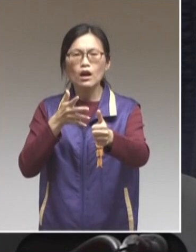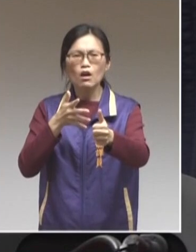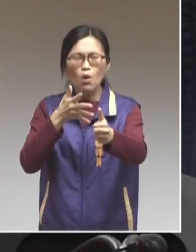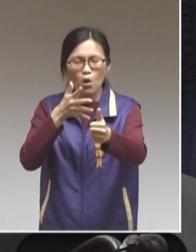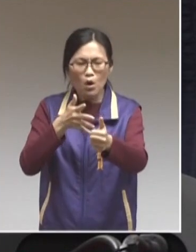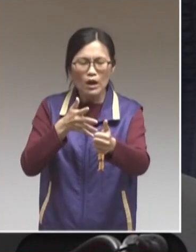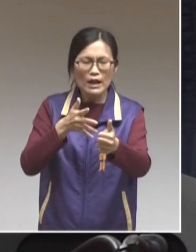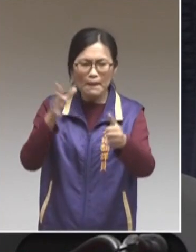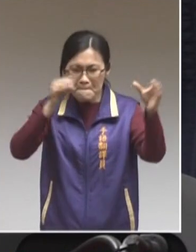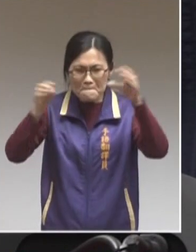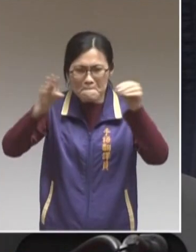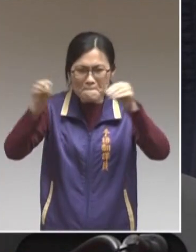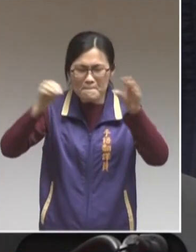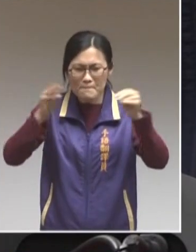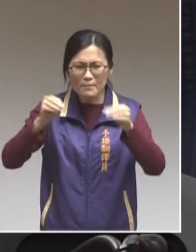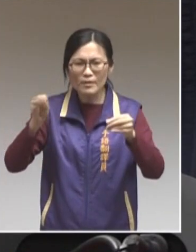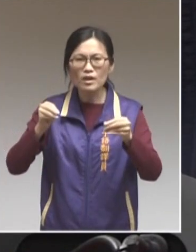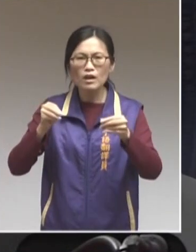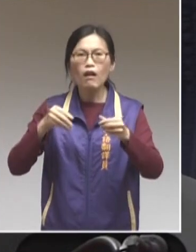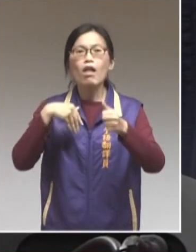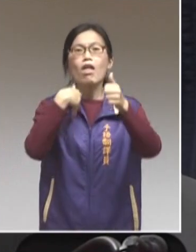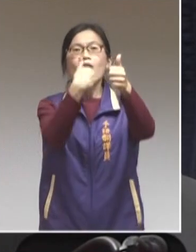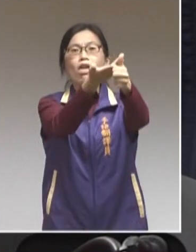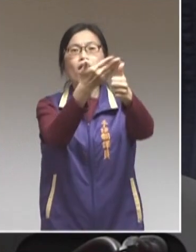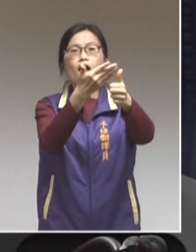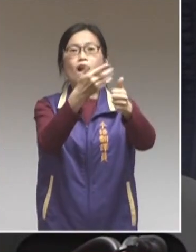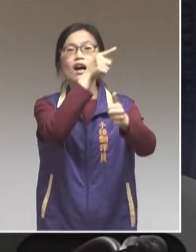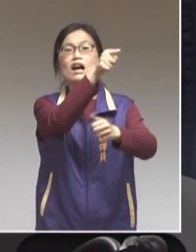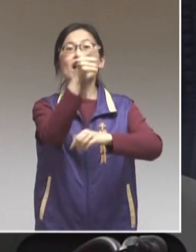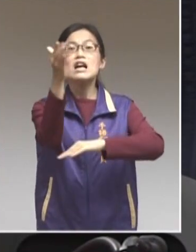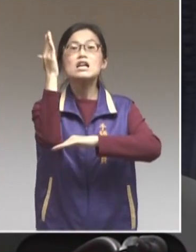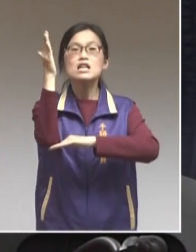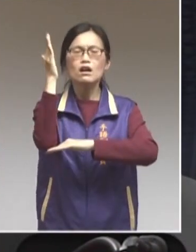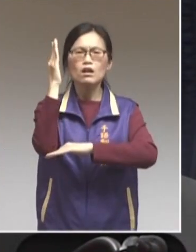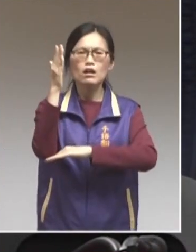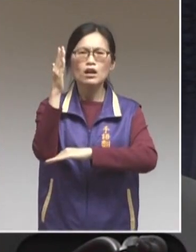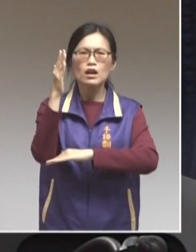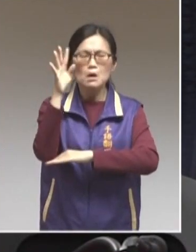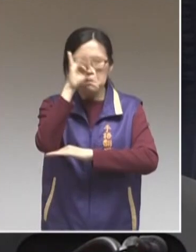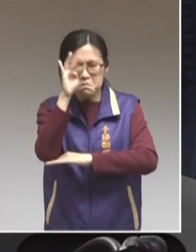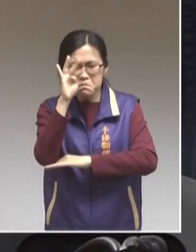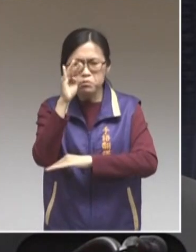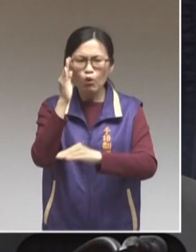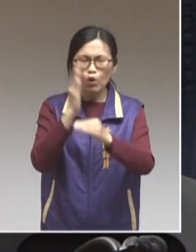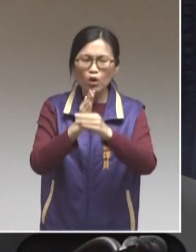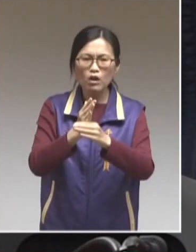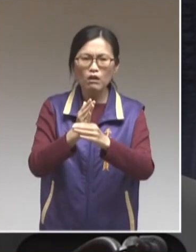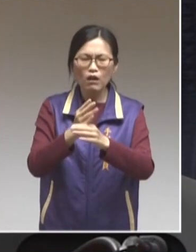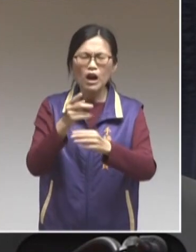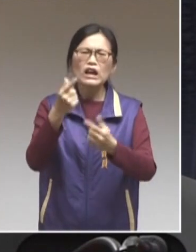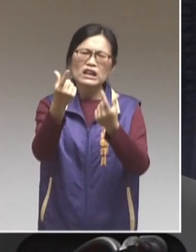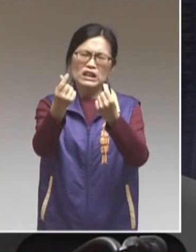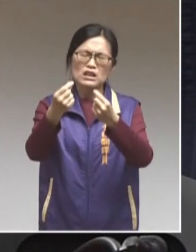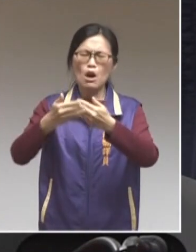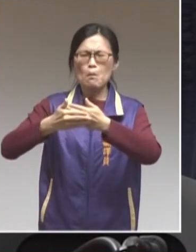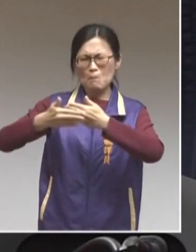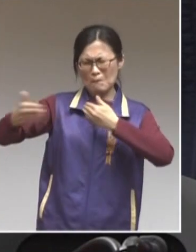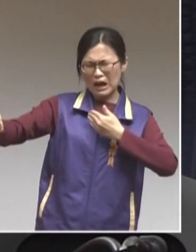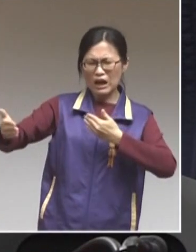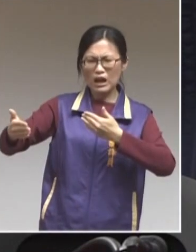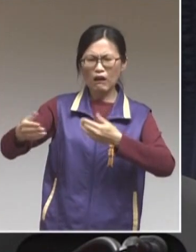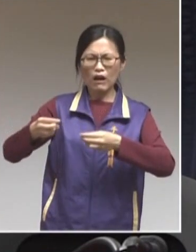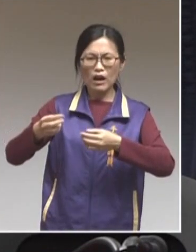资料传到该辖管地方政府，那进行后续的一个处理。那也是在解隔之前，2月2号解隔之